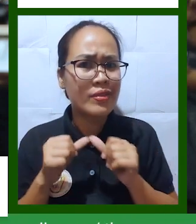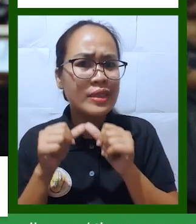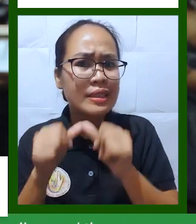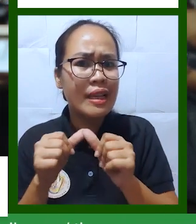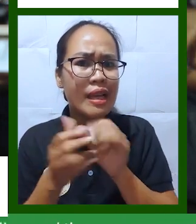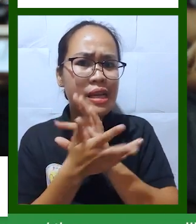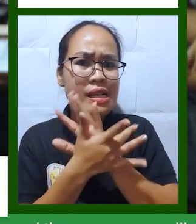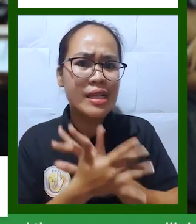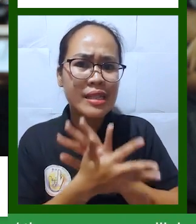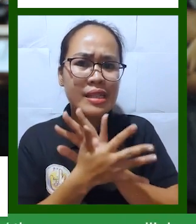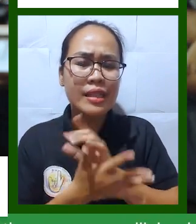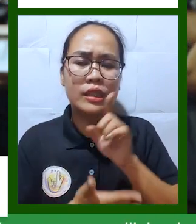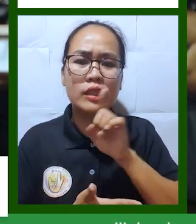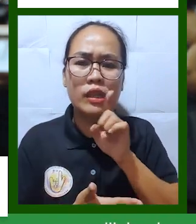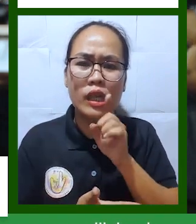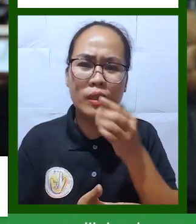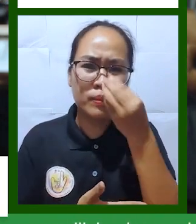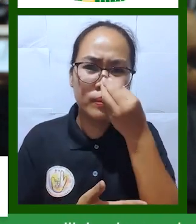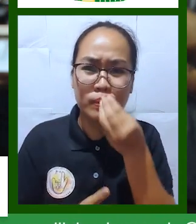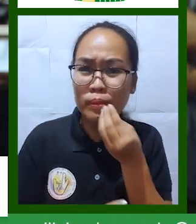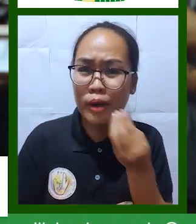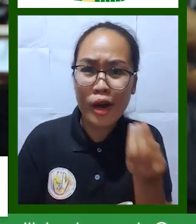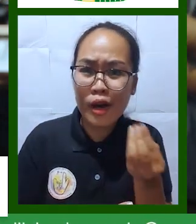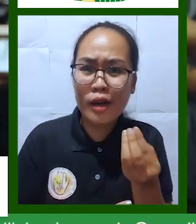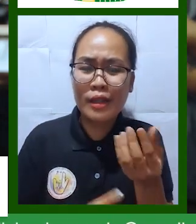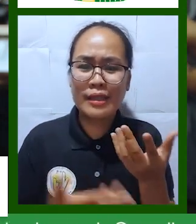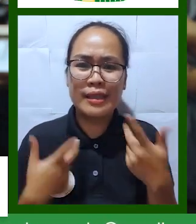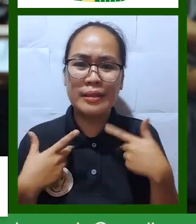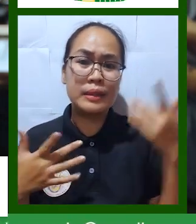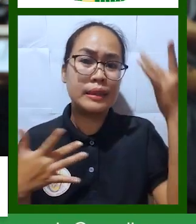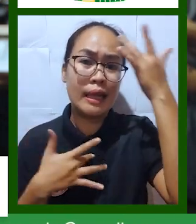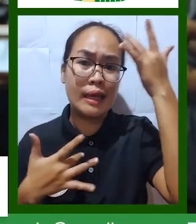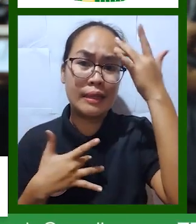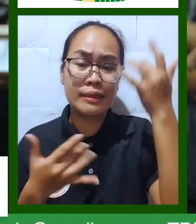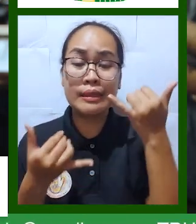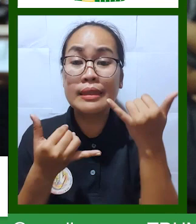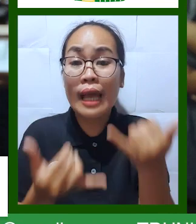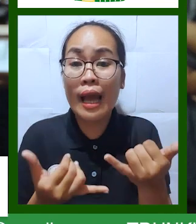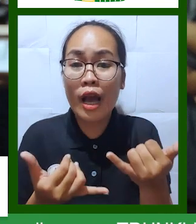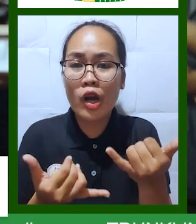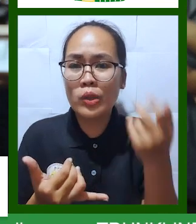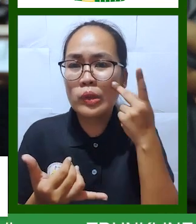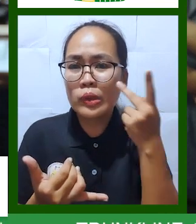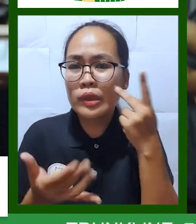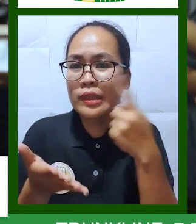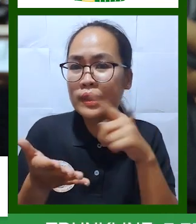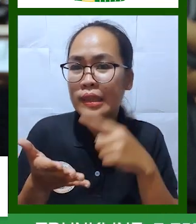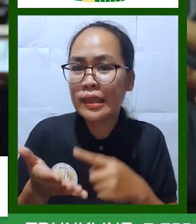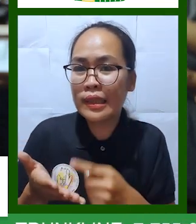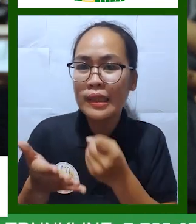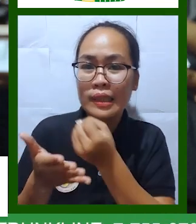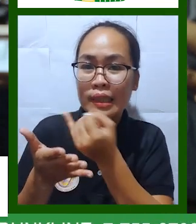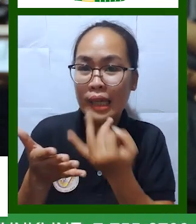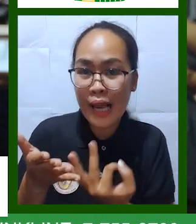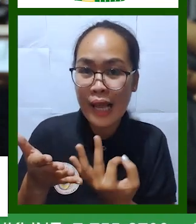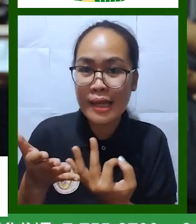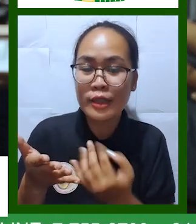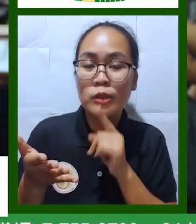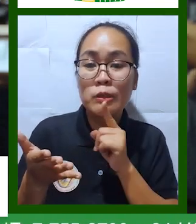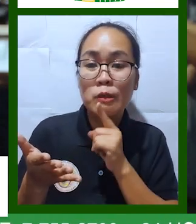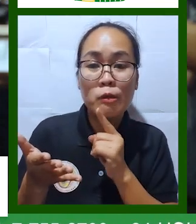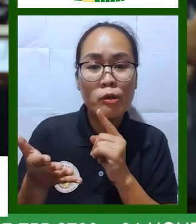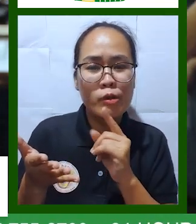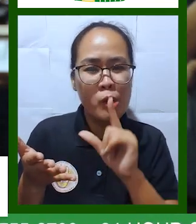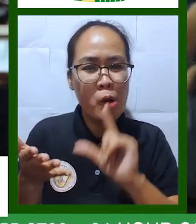Sabi natin may COVID pa rin naman. Bagamat napakaliit ng ating active cases. Chinek natin ating active